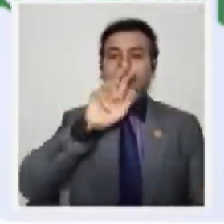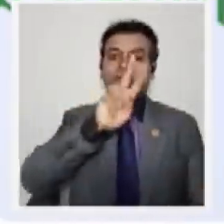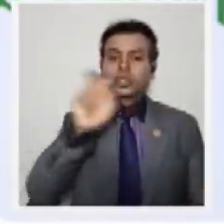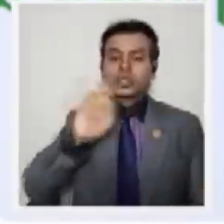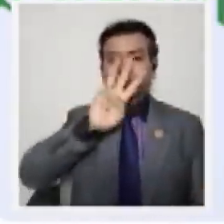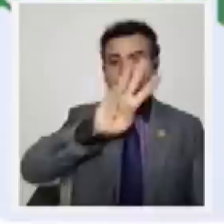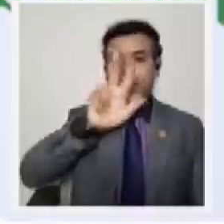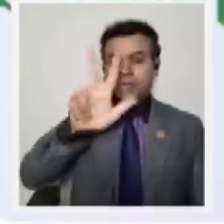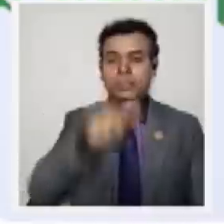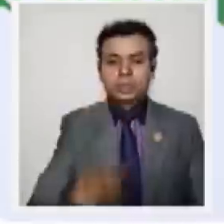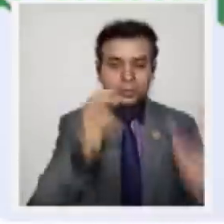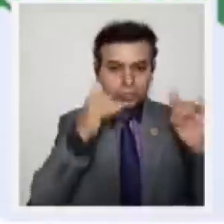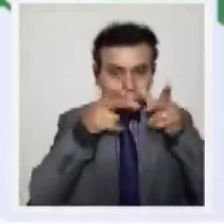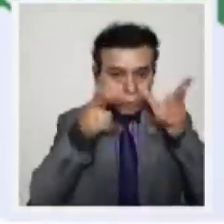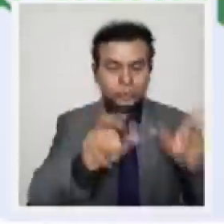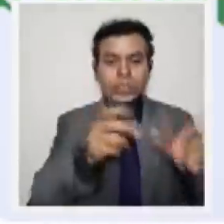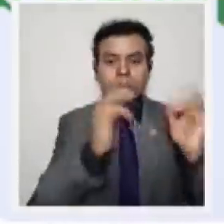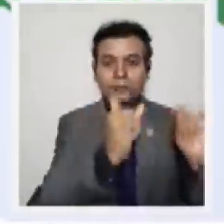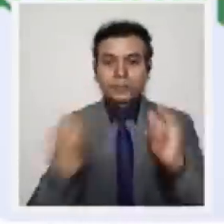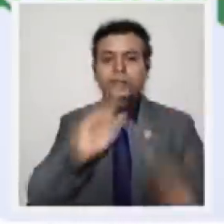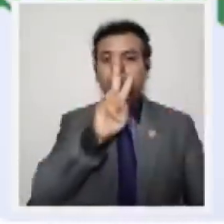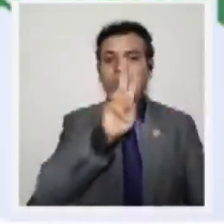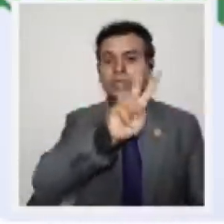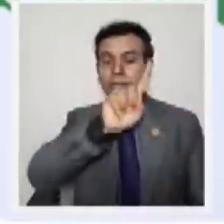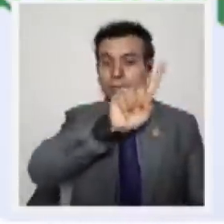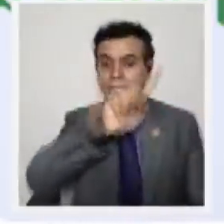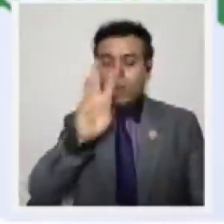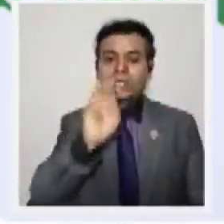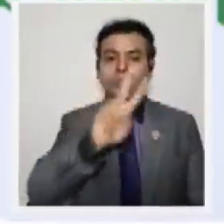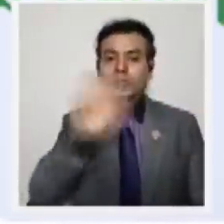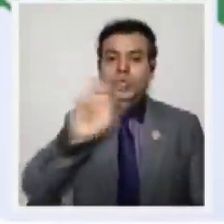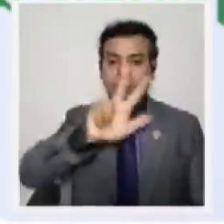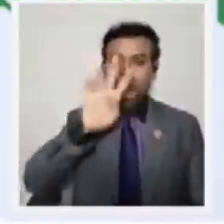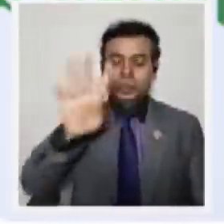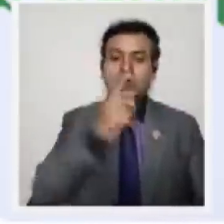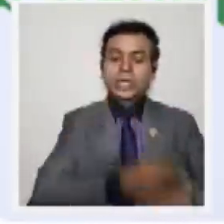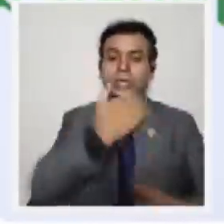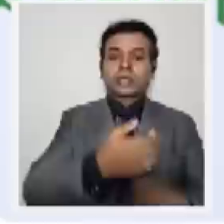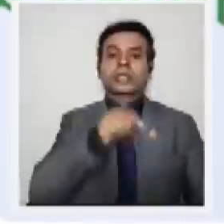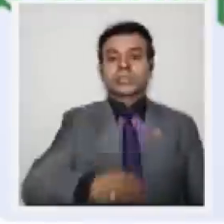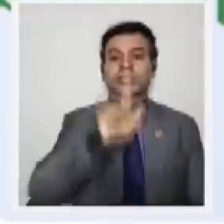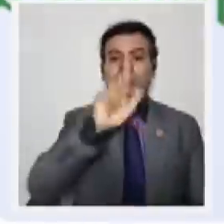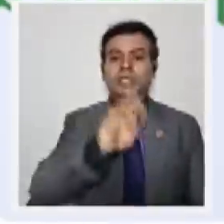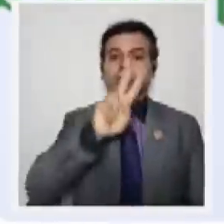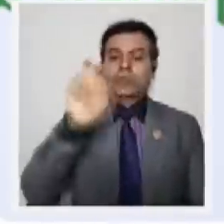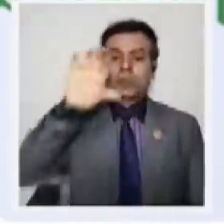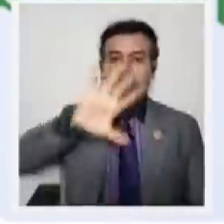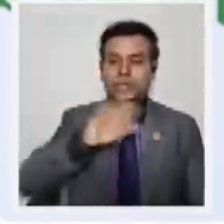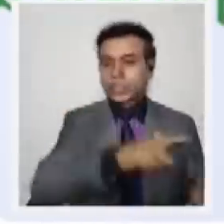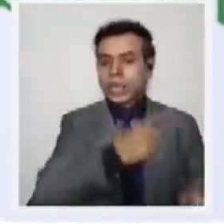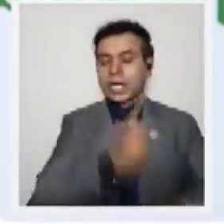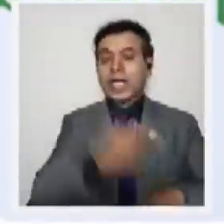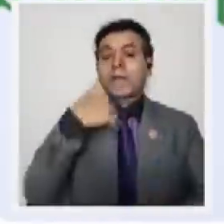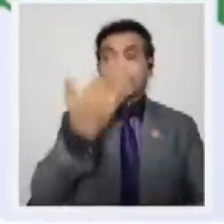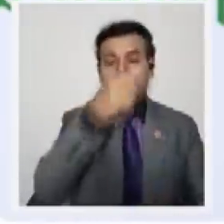আছেন 6,021 জন, এ পর্যন্ত ছাড় পেয়েছেন 3,238 জন। মোট আইসোলেশন শয্যা